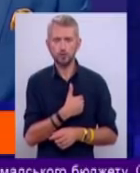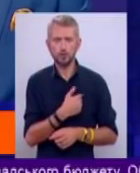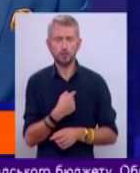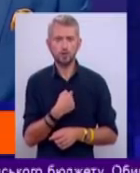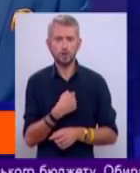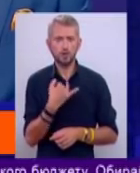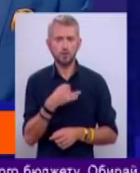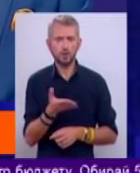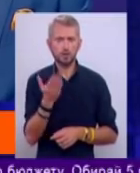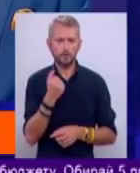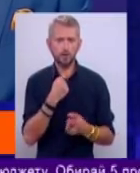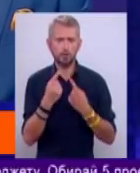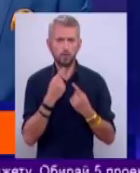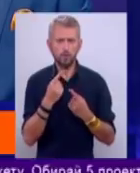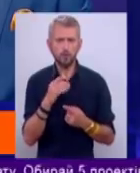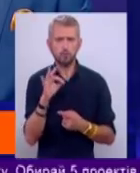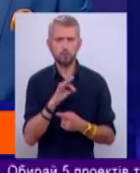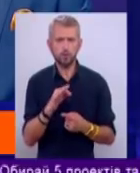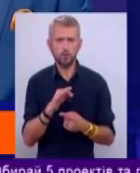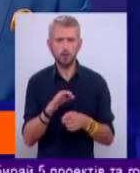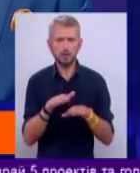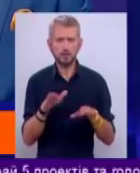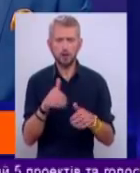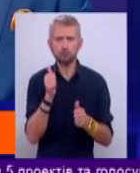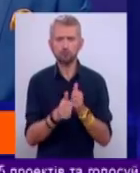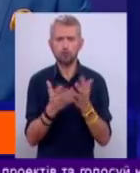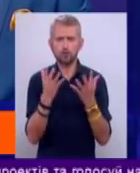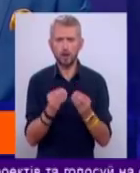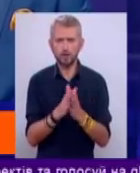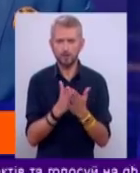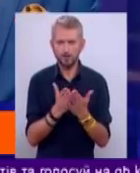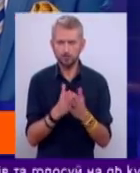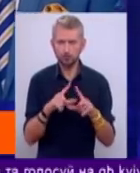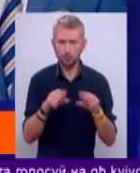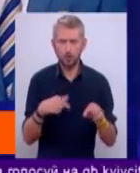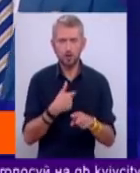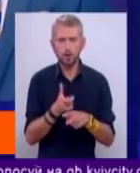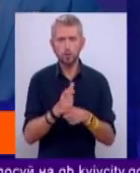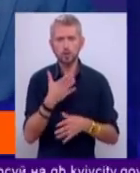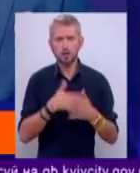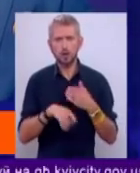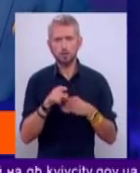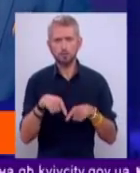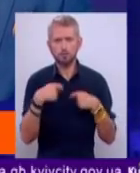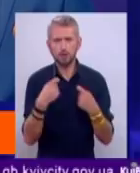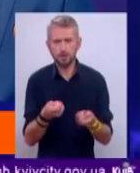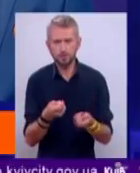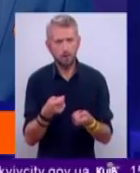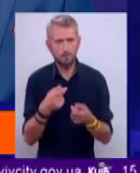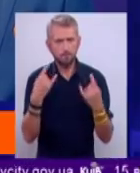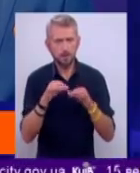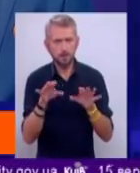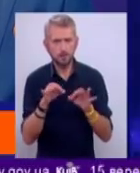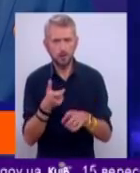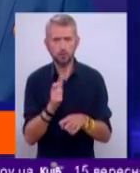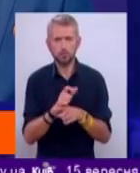Ой, давайте поговоримо про дитячий щоденник в школі. Я дуже рада вашій передачі. Дуже